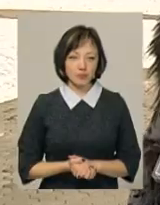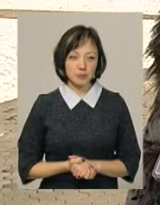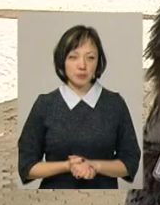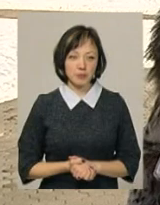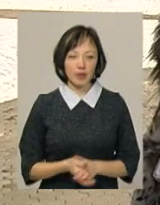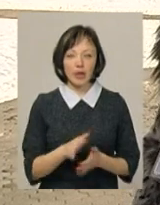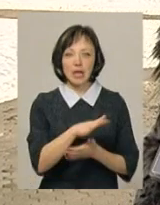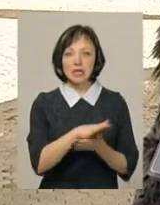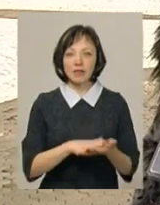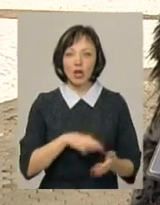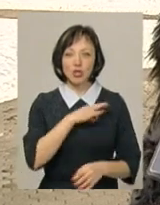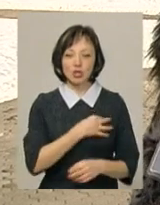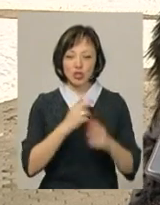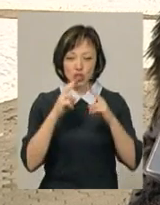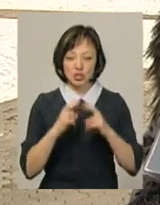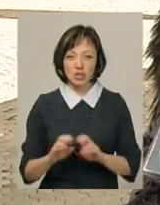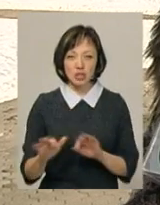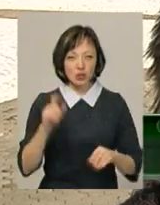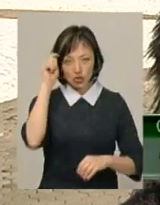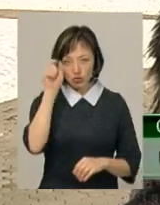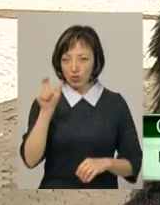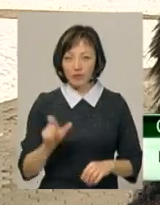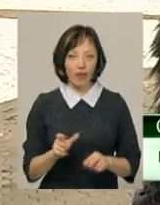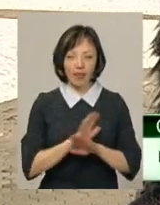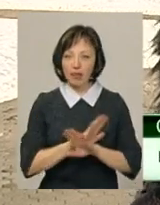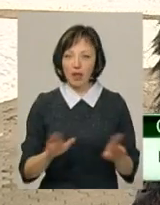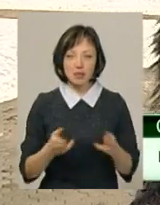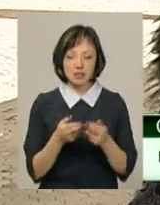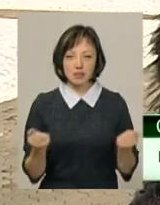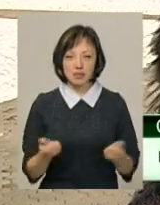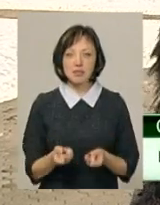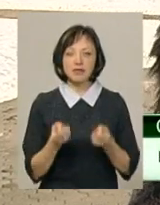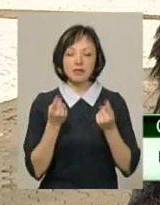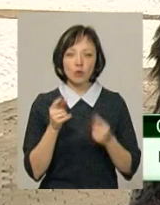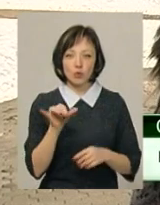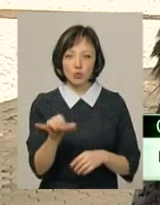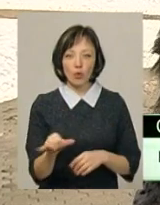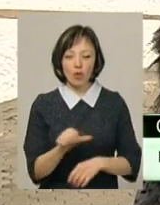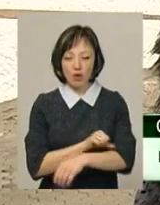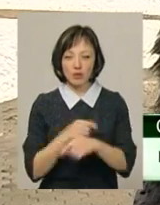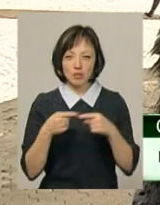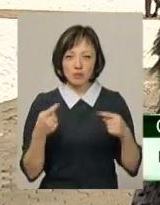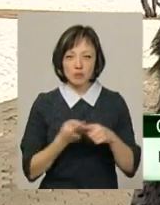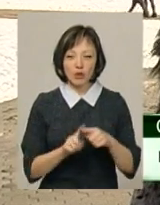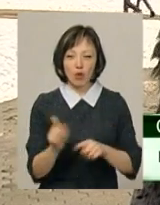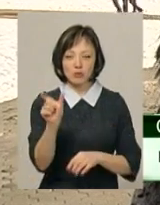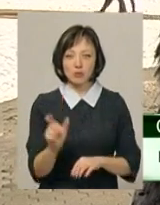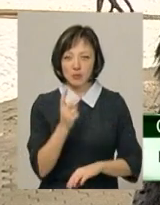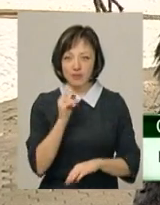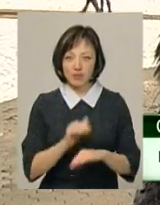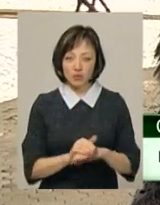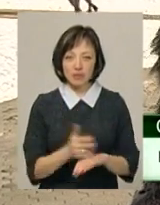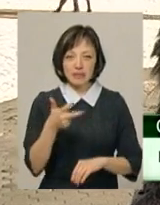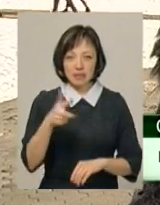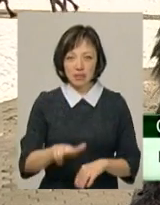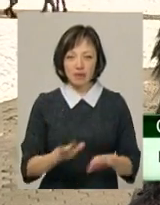Тривають слідчі дії, чоловік не зізнається, де брав наркотичний засіб. По цій особі зафіксовано 3